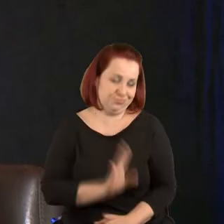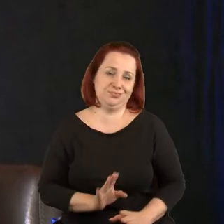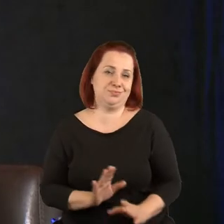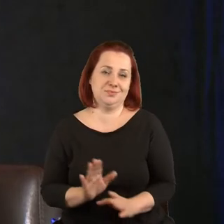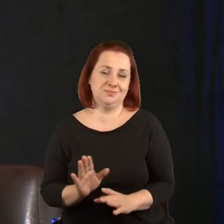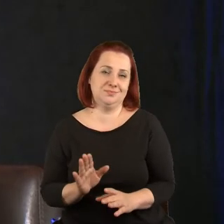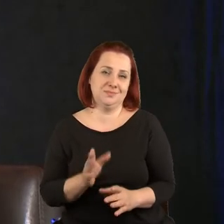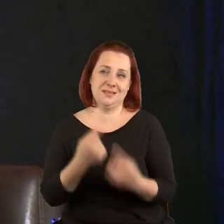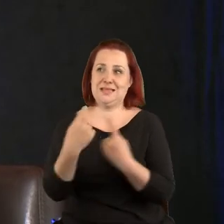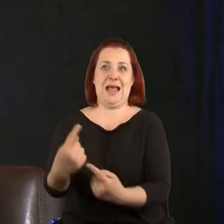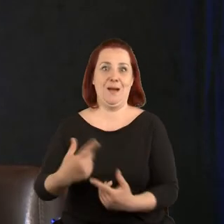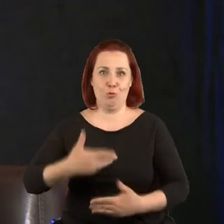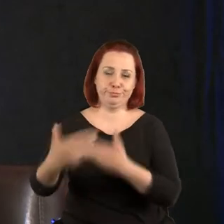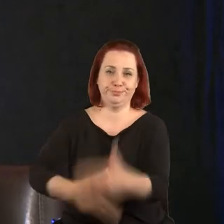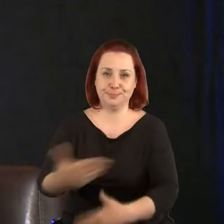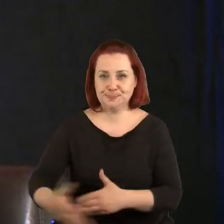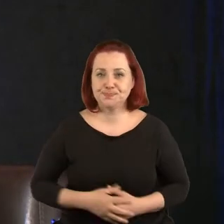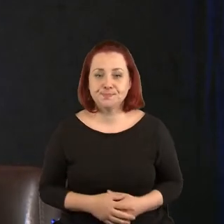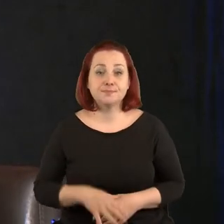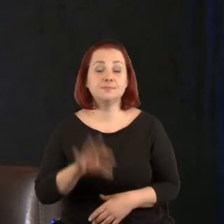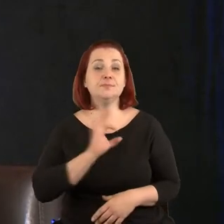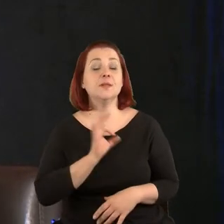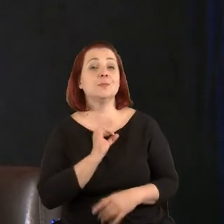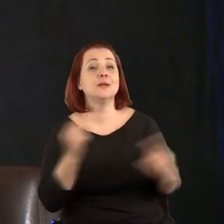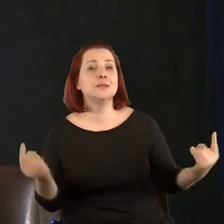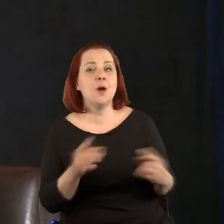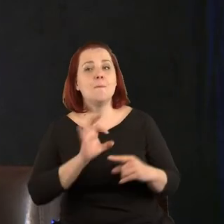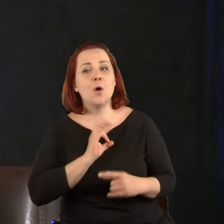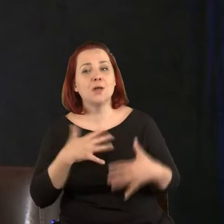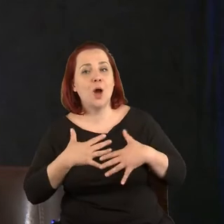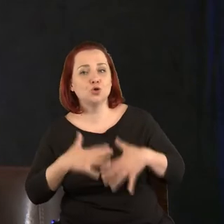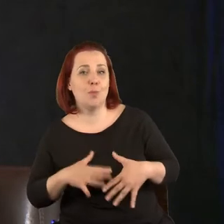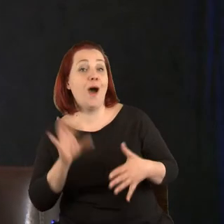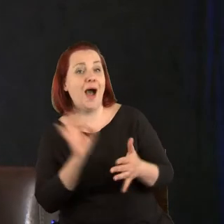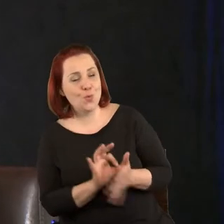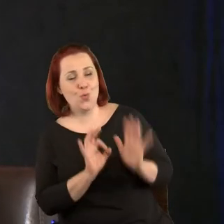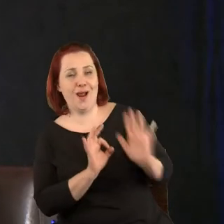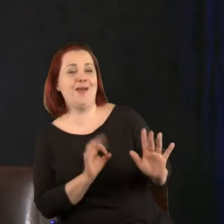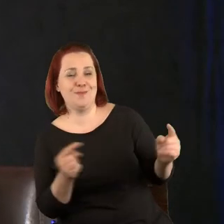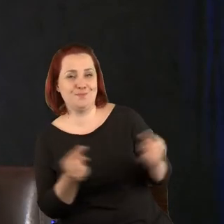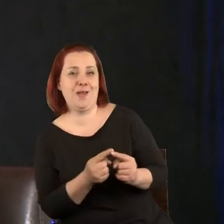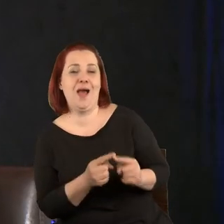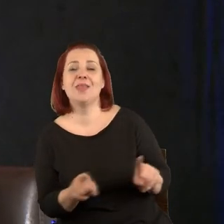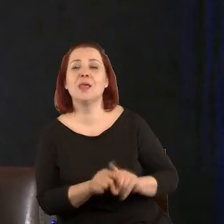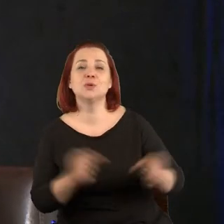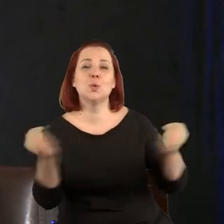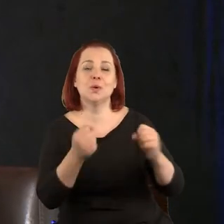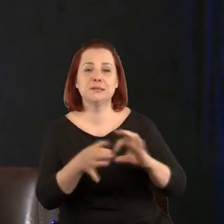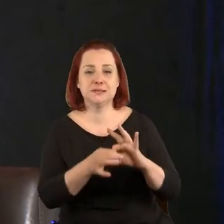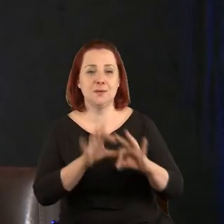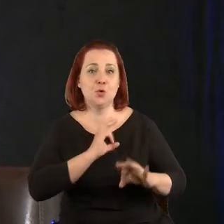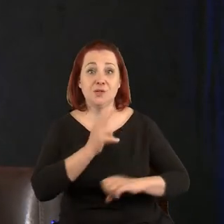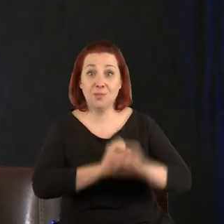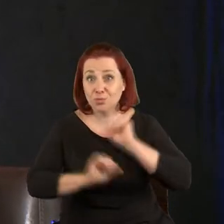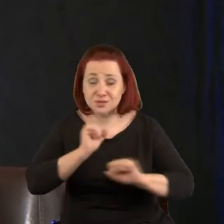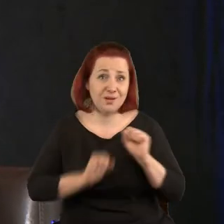No, w moim przypadku ta moja osobowość rzeczywiście jest taka, ale też prawdopodobnie mocno związana z moją niepełnosprawnością